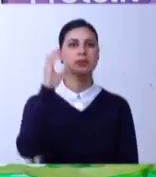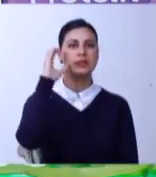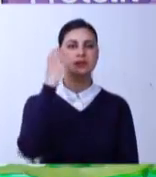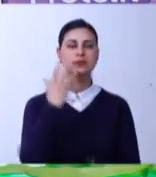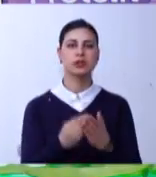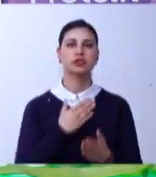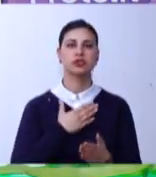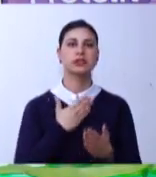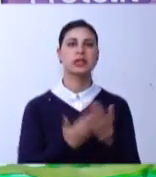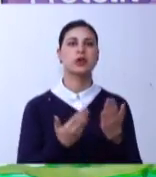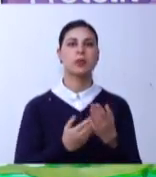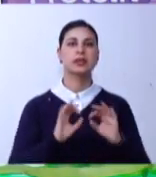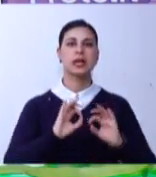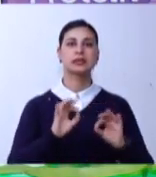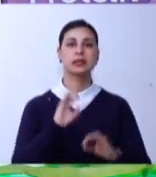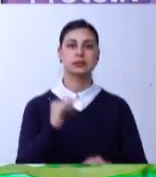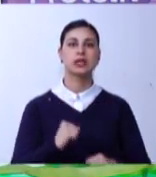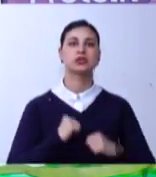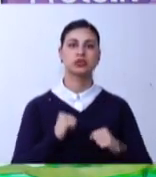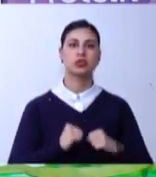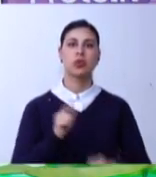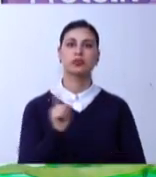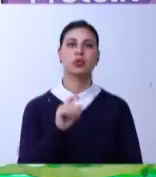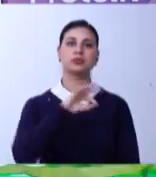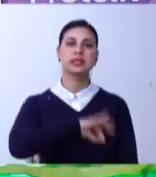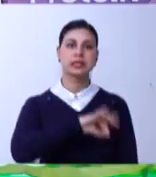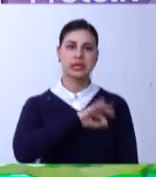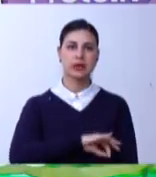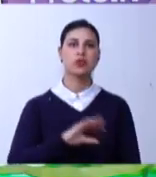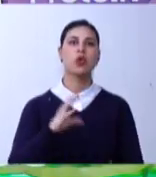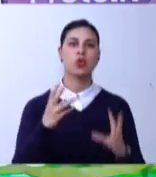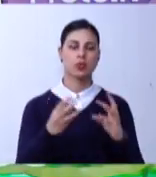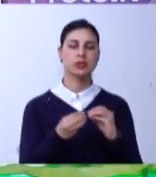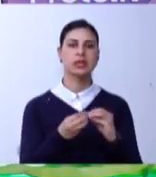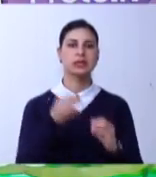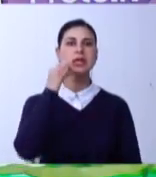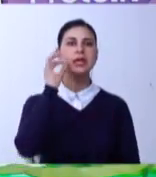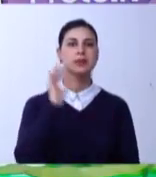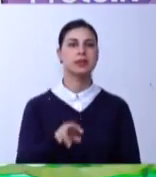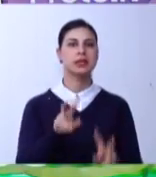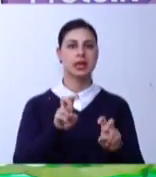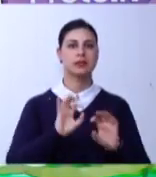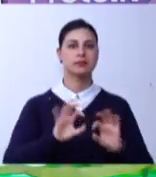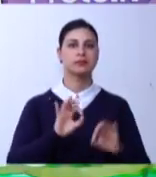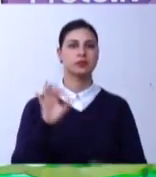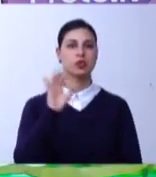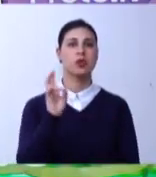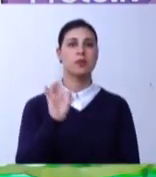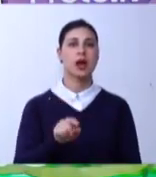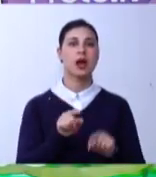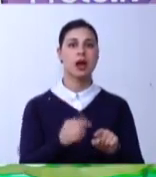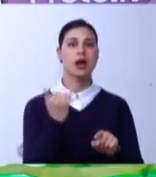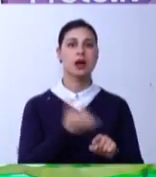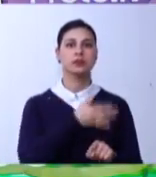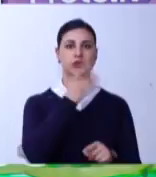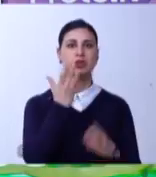ჩვენს რეკომენდაციებს, ცდილობთ რომ სასარგებლო კომბინაცია გემრიელ რეცეპტად აქციოთ, თუმცა ამჯერად